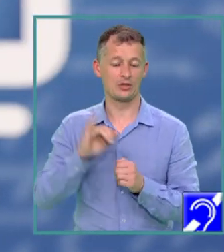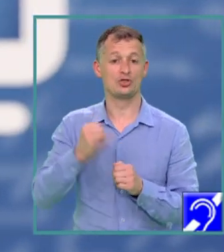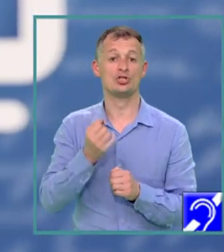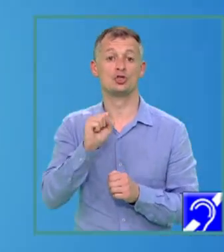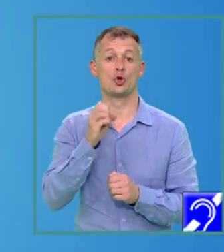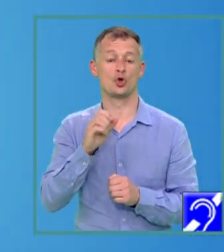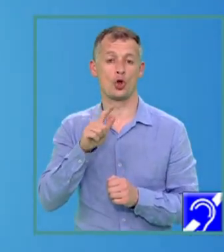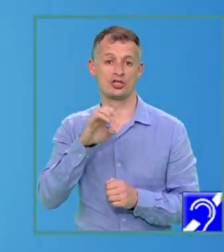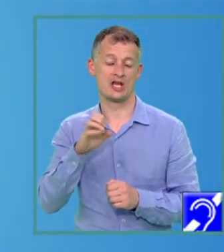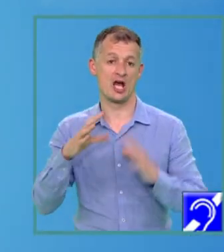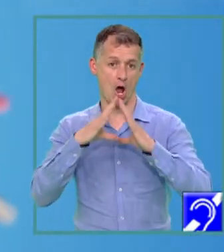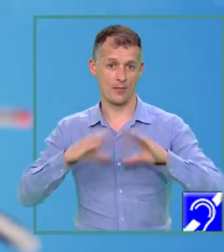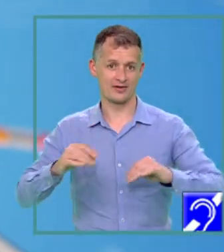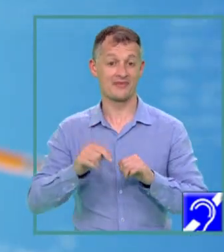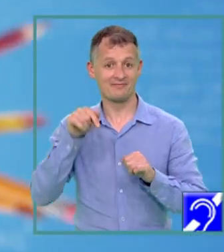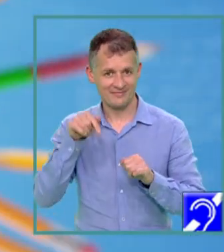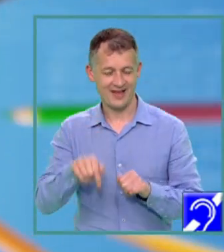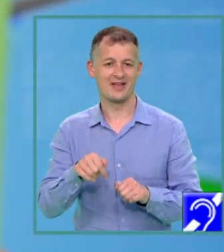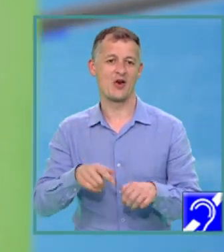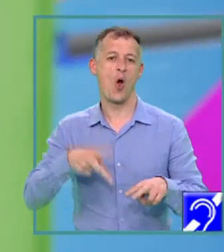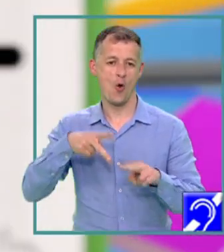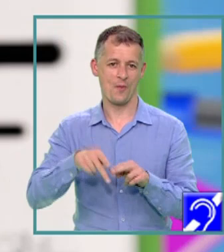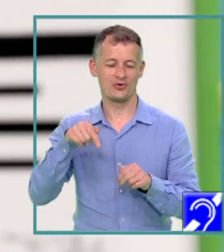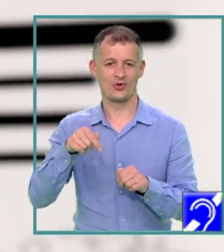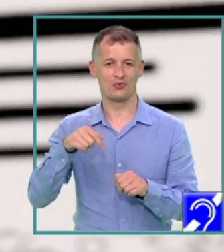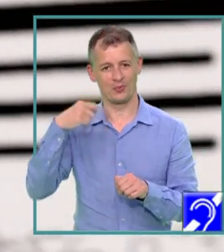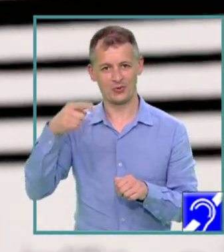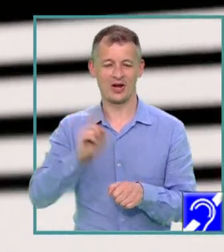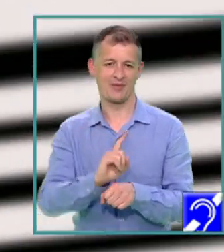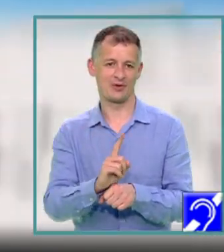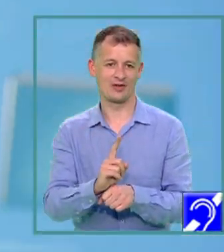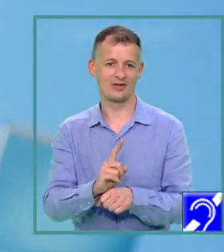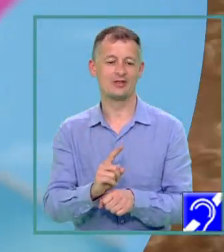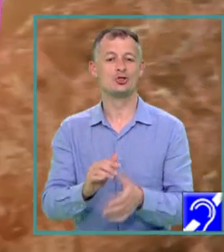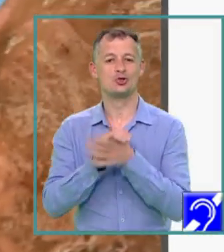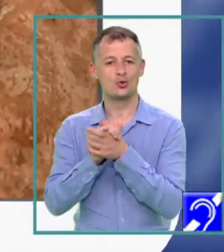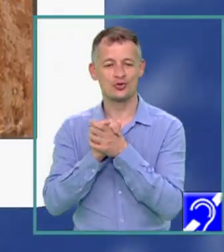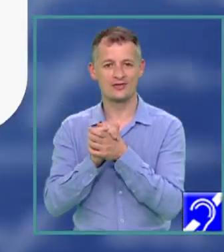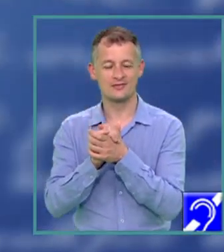Românească. De sociologie ne ocupăm și noi în minutele următoare. Spor la studiat!